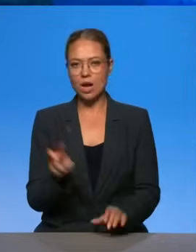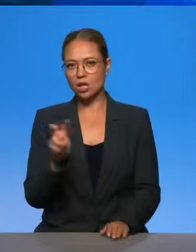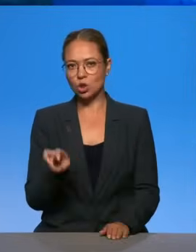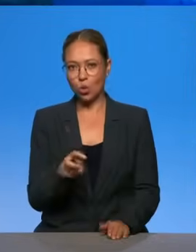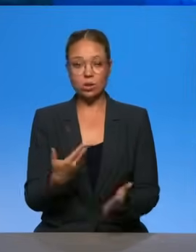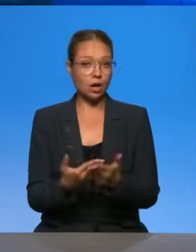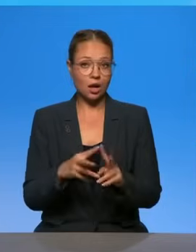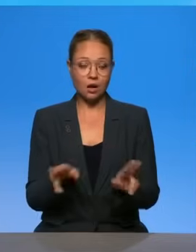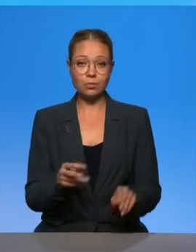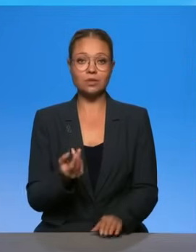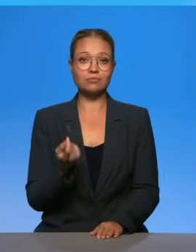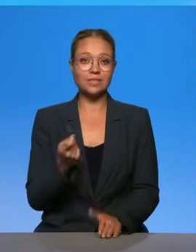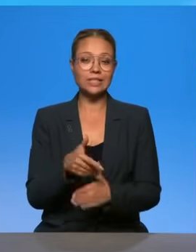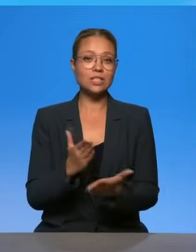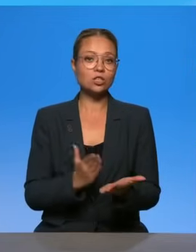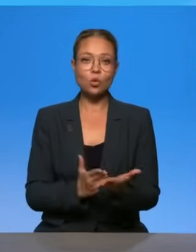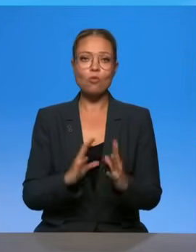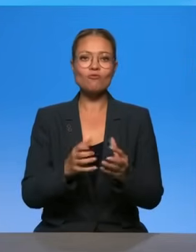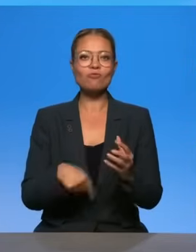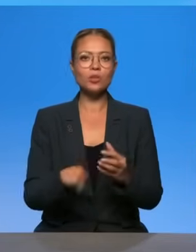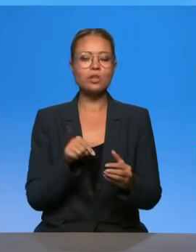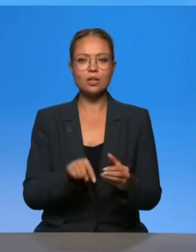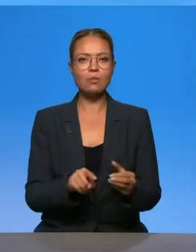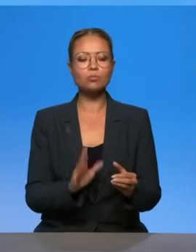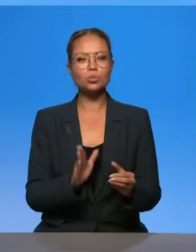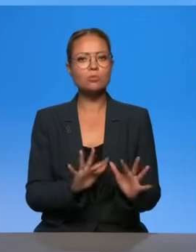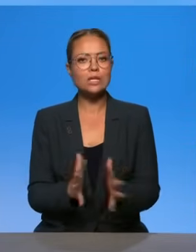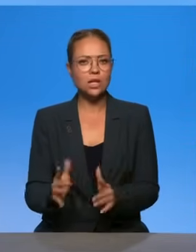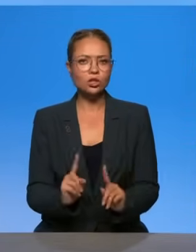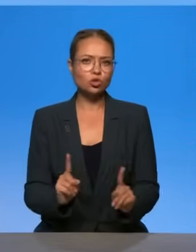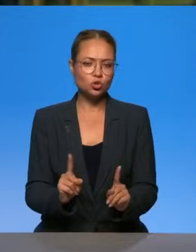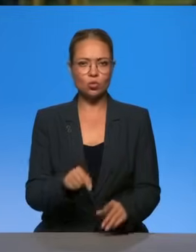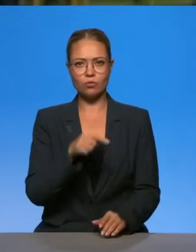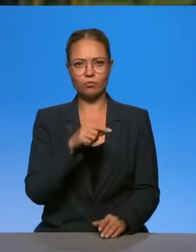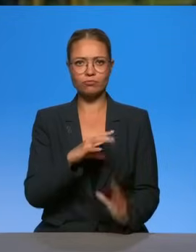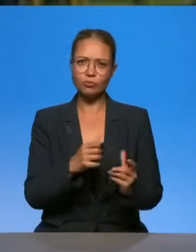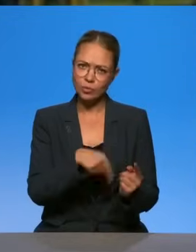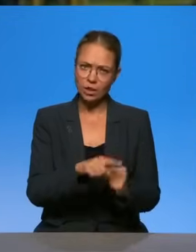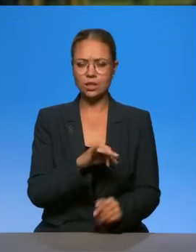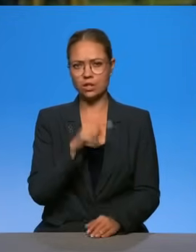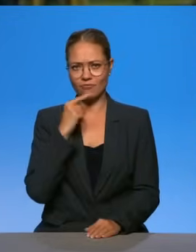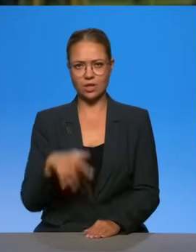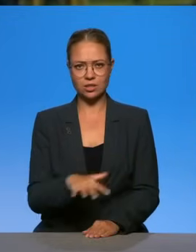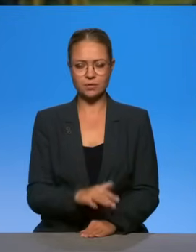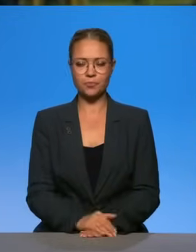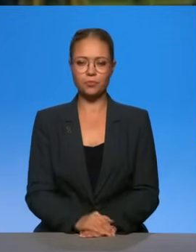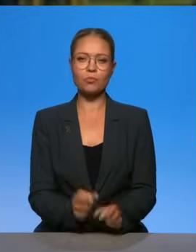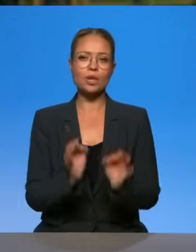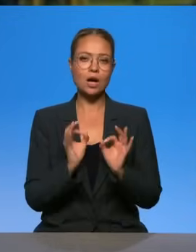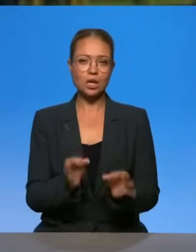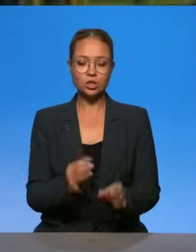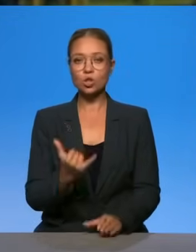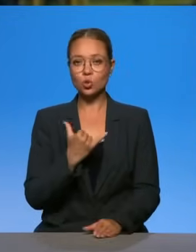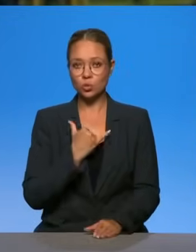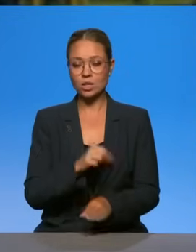в рамках мира и в рамках России, конечно, тоже. сомнений нет в том, что у нас